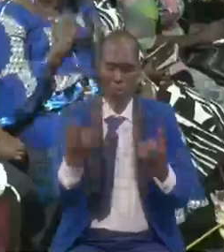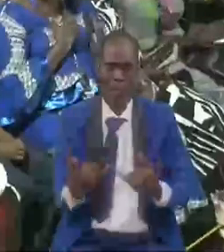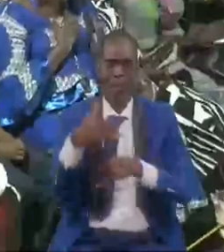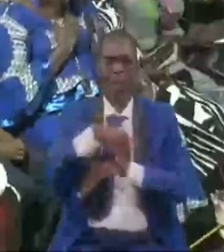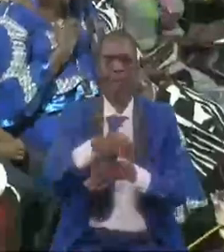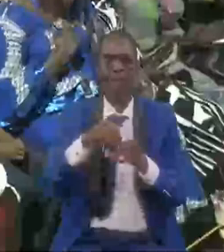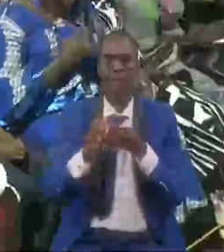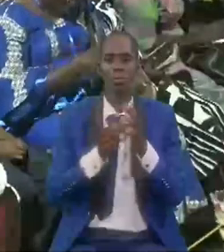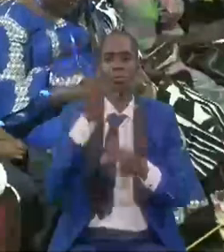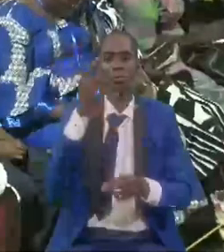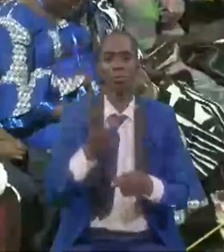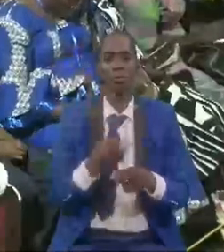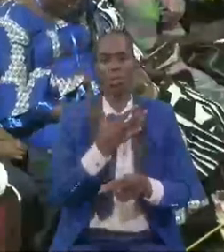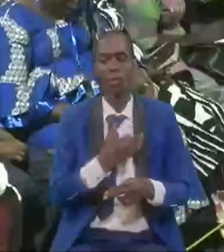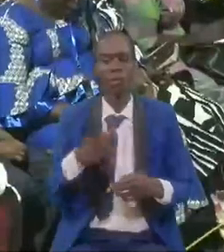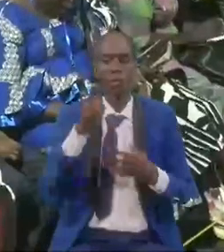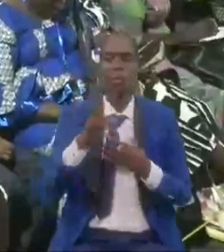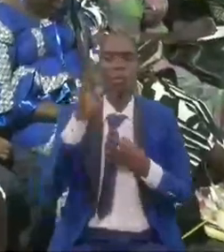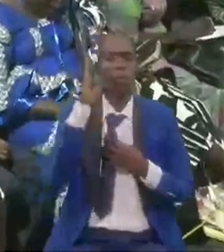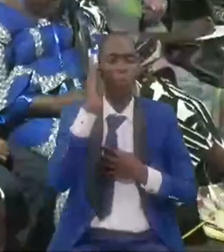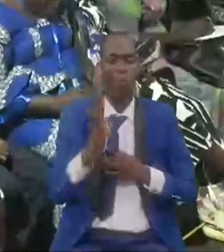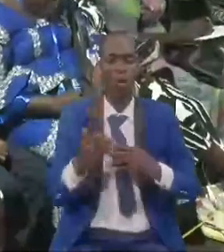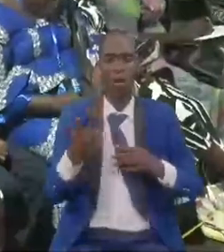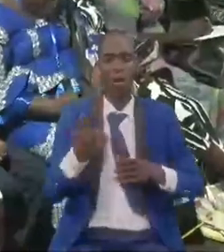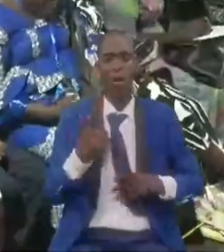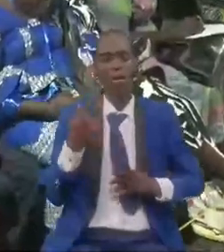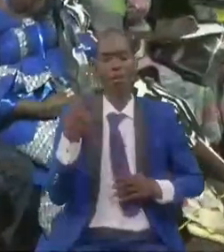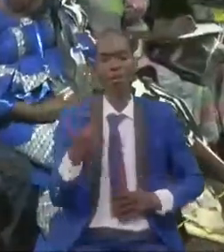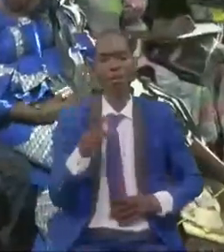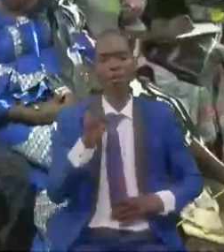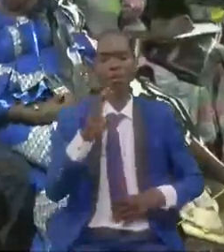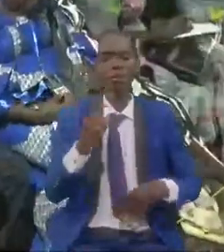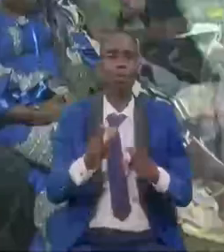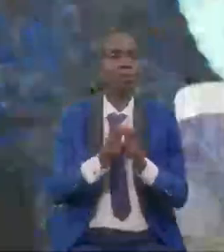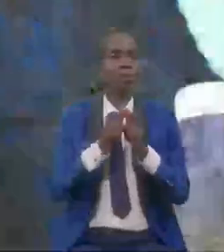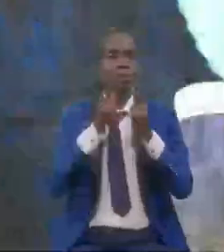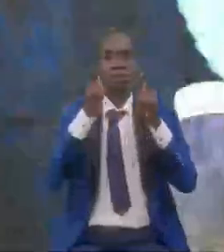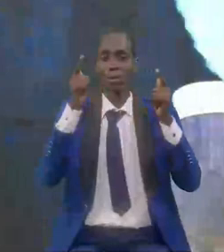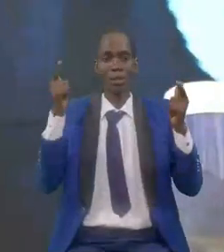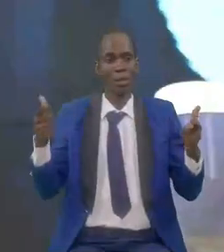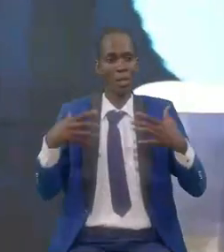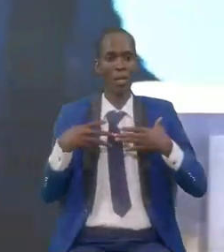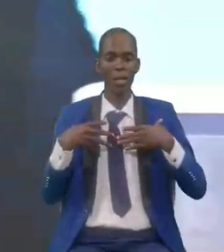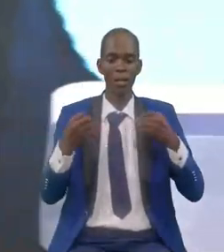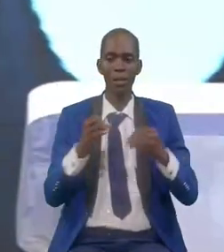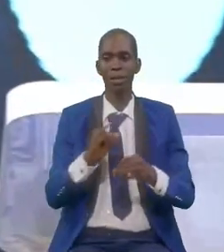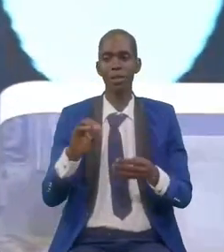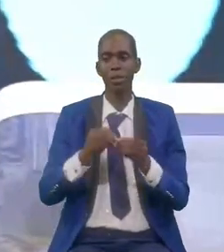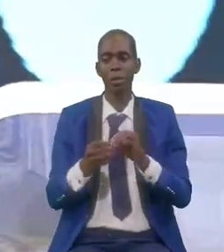soir. Et tu auras un si grand salut. Troisième point